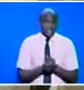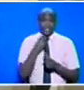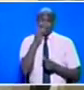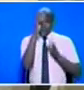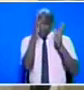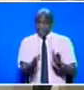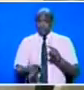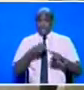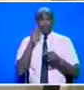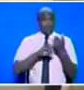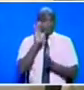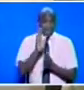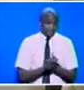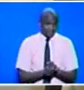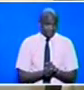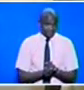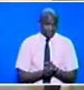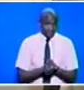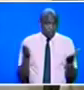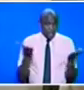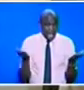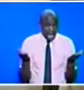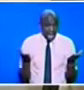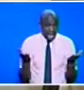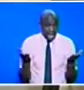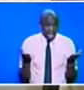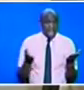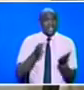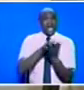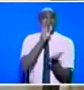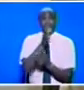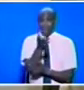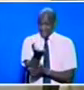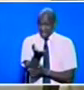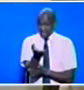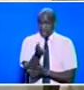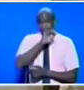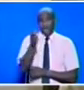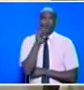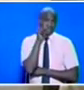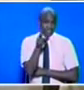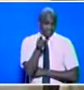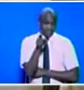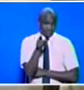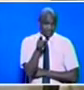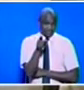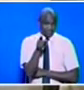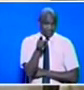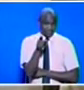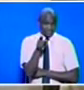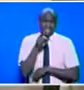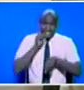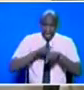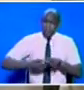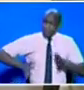ameua bibi yake katika Athiriva Township, na